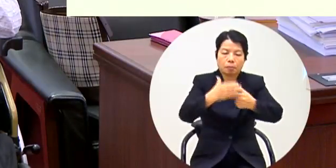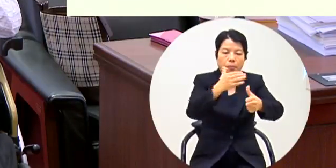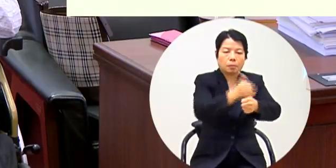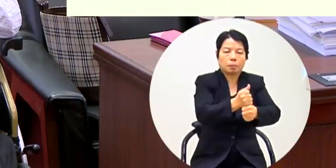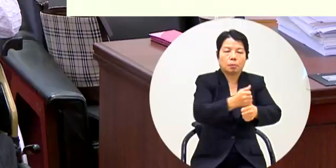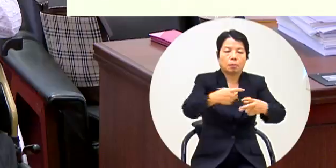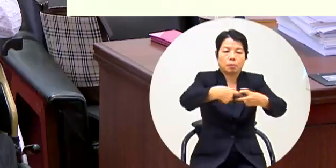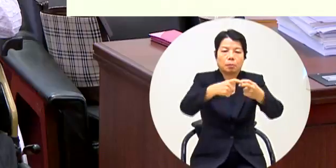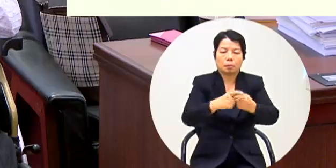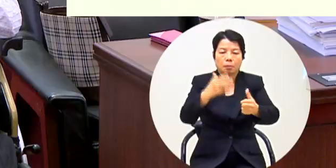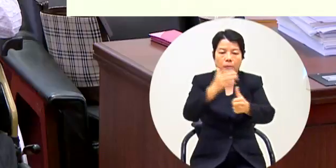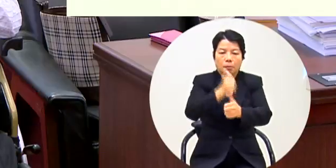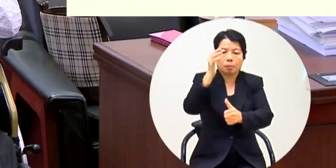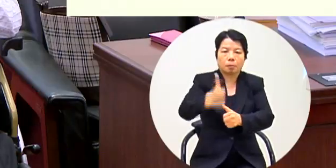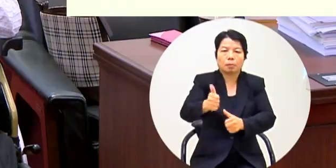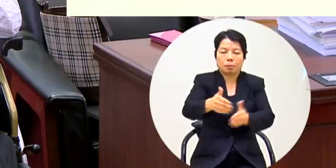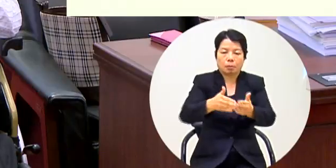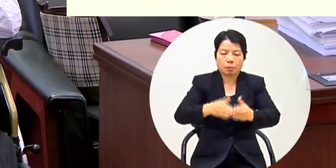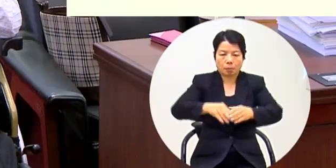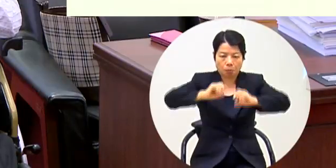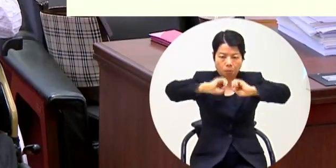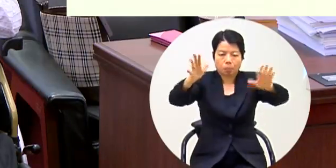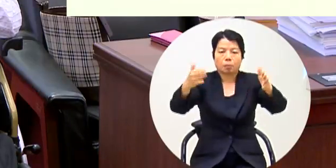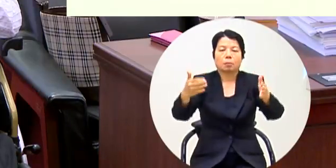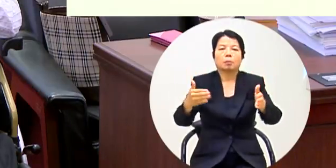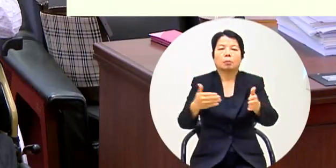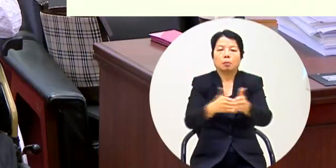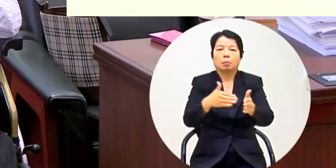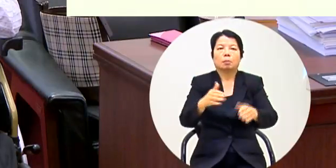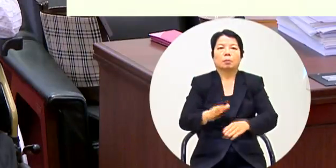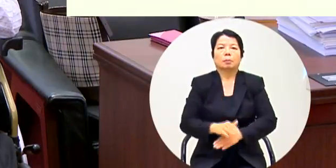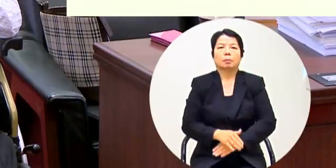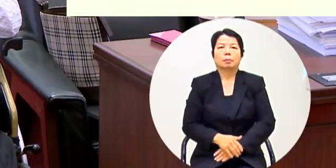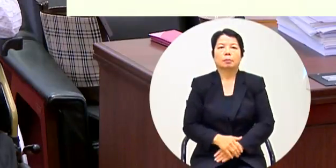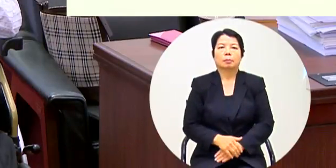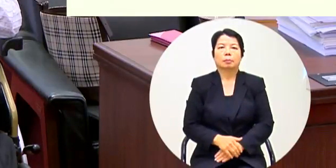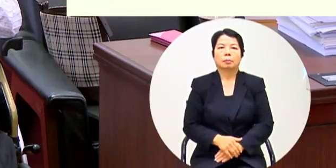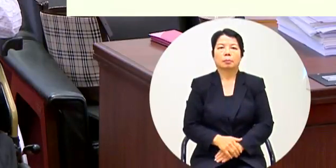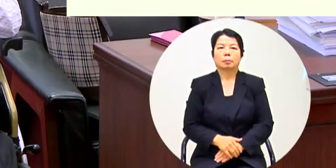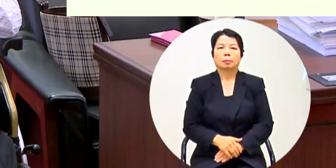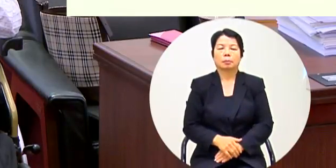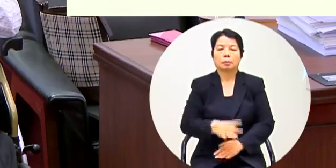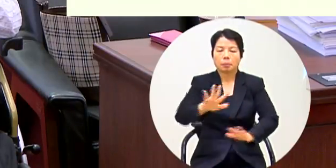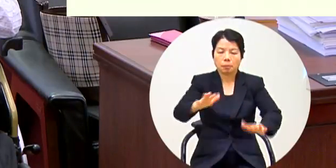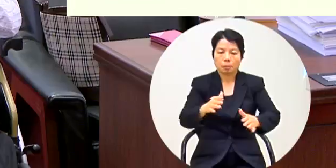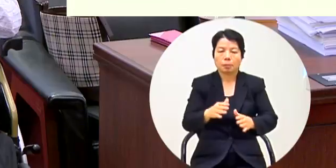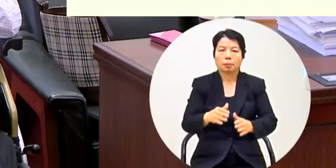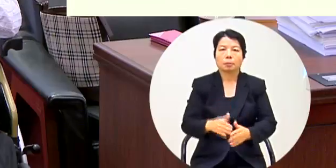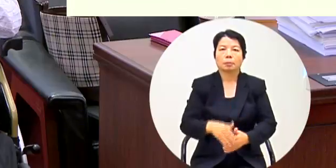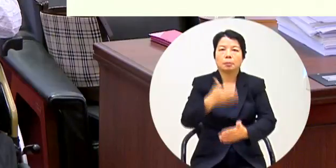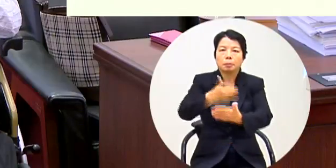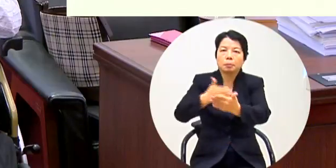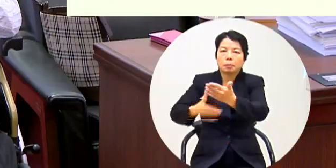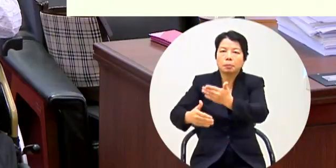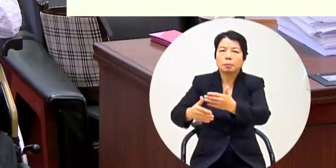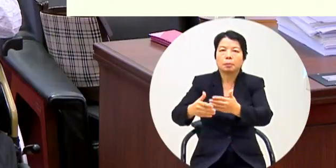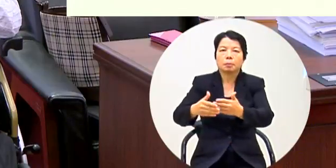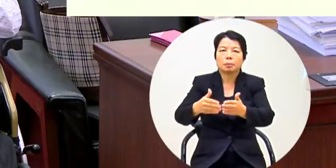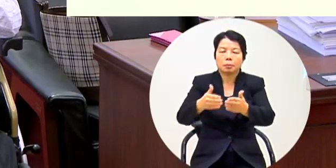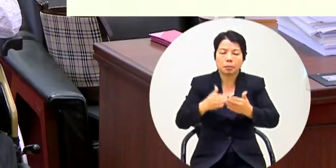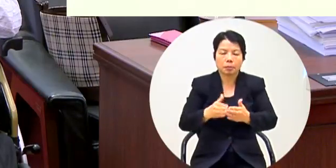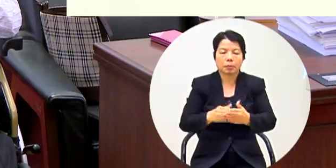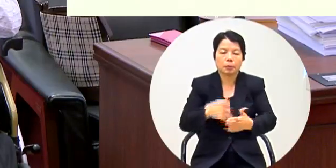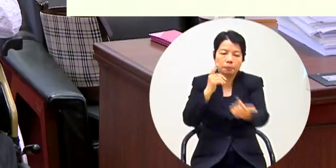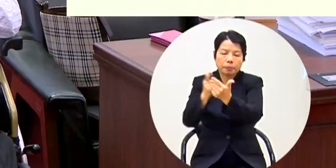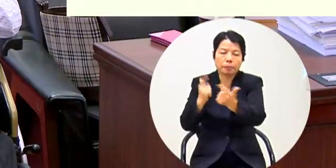布一个新闻，就是这个降载的部分呢，要配合我们空气品质 AQI 的